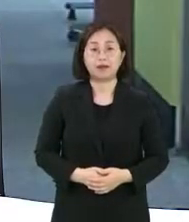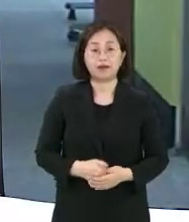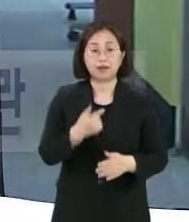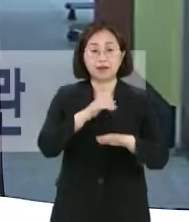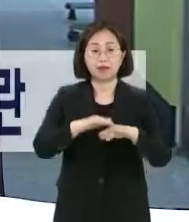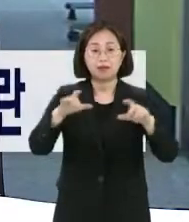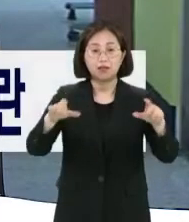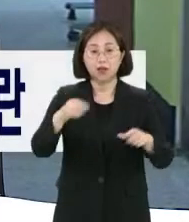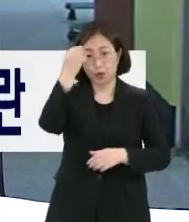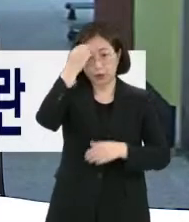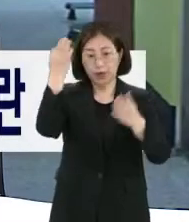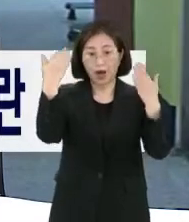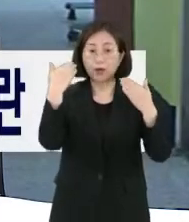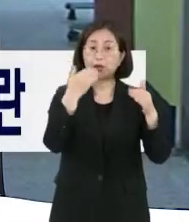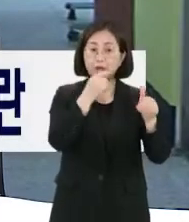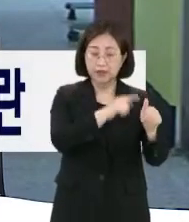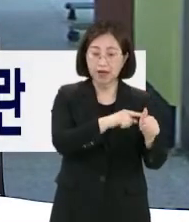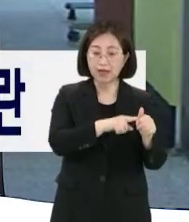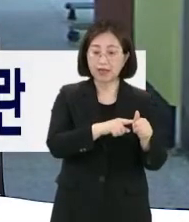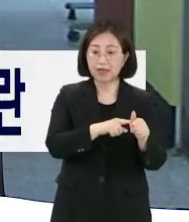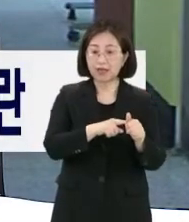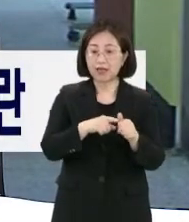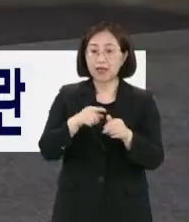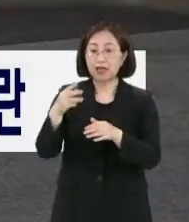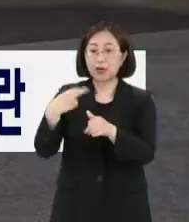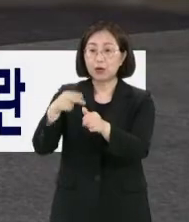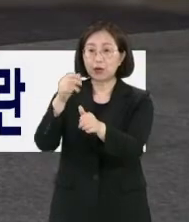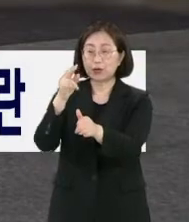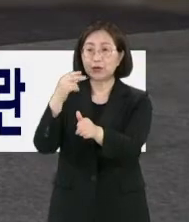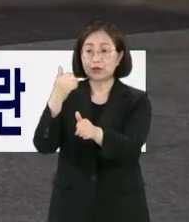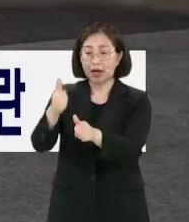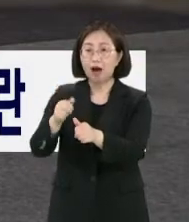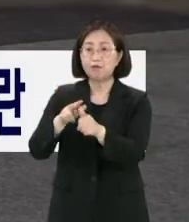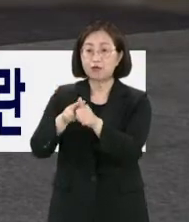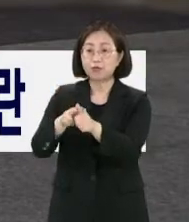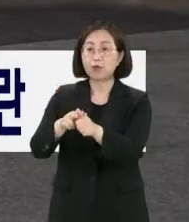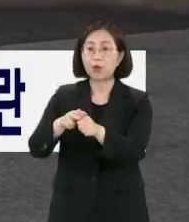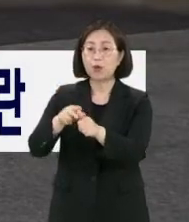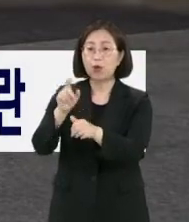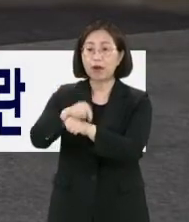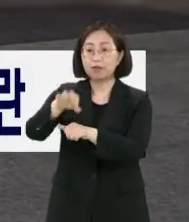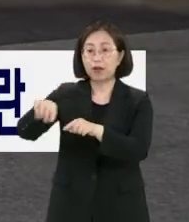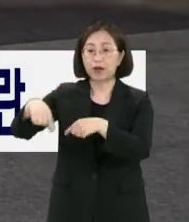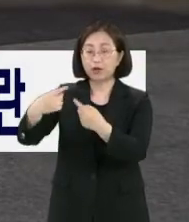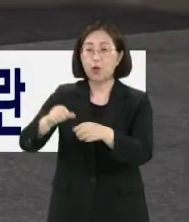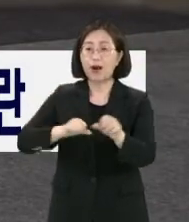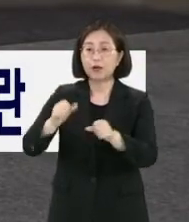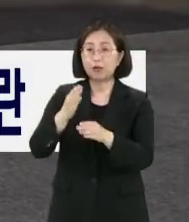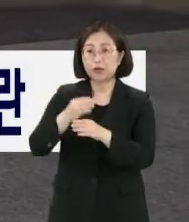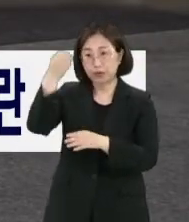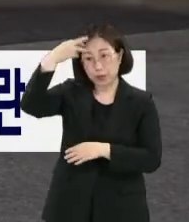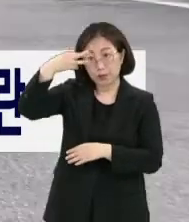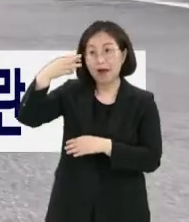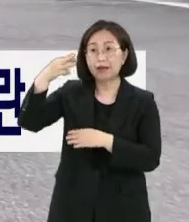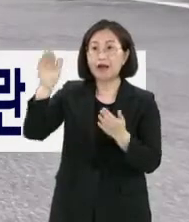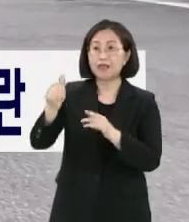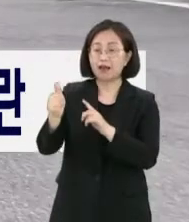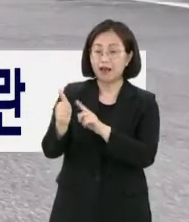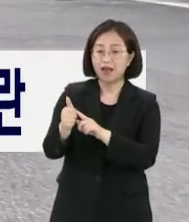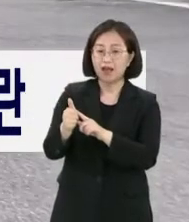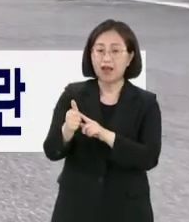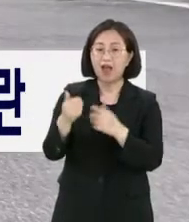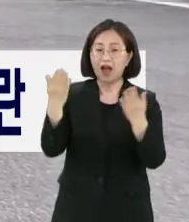대전 지역 한 고등학교 교장이 특정 교육감 후보 캠프에 소속돼 활동하는 고3 학생에게 소속 학교 이름과